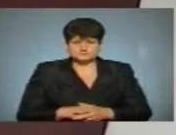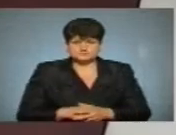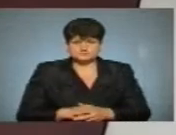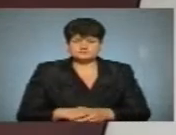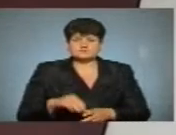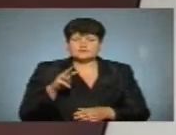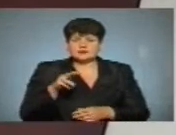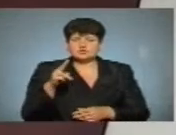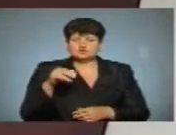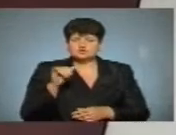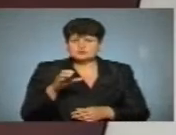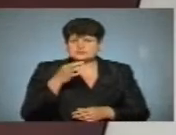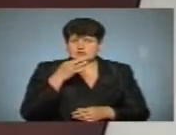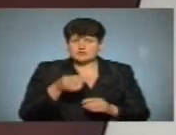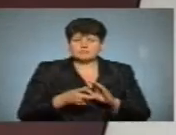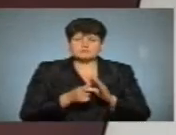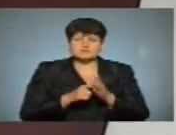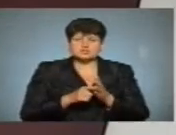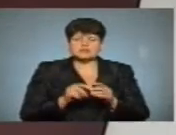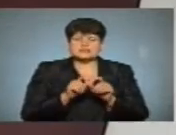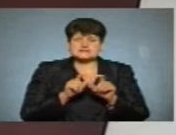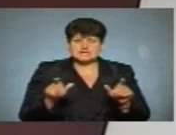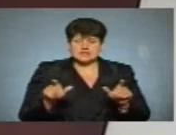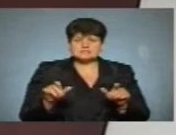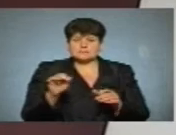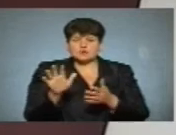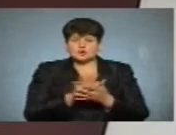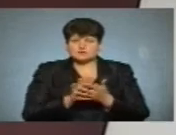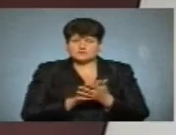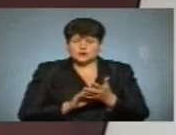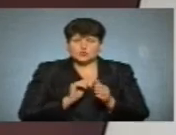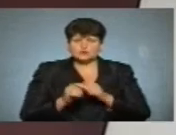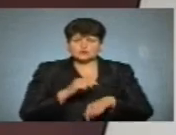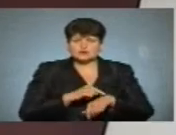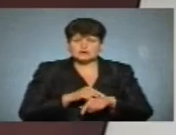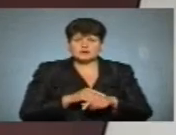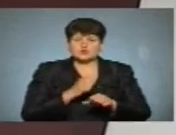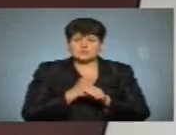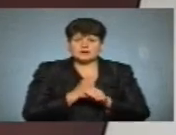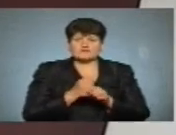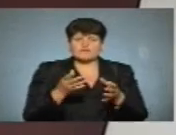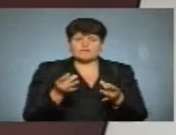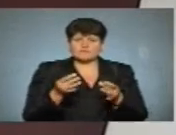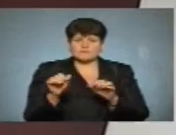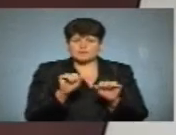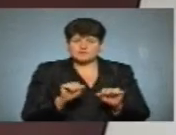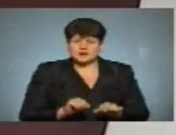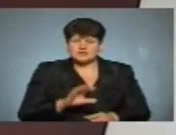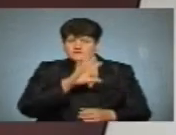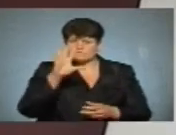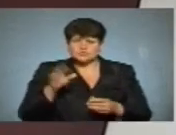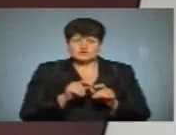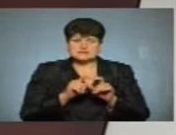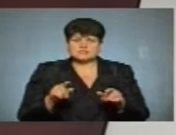Михайло Джус розповів, приміщення станції швидкої номер 1 продезінфікували, щогодини там проводять вологе прибирання. З його словами, всього на